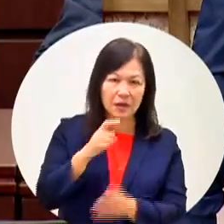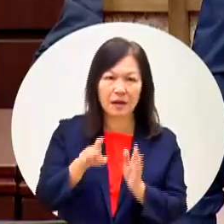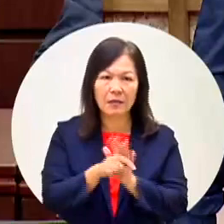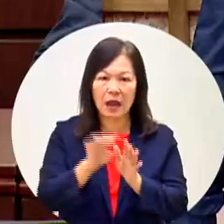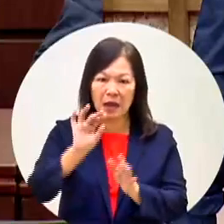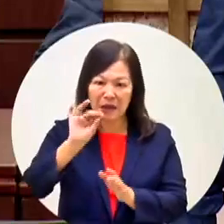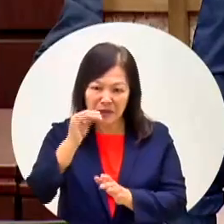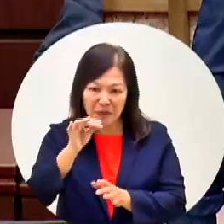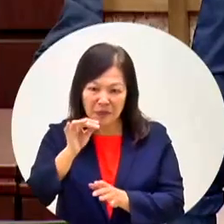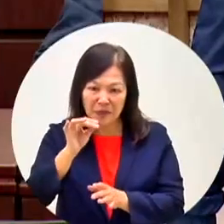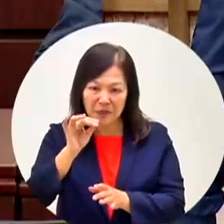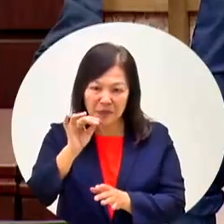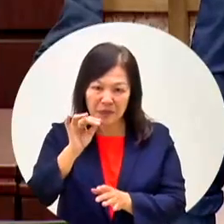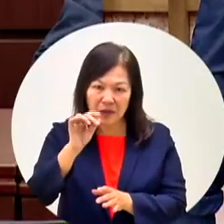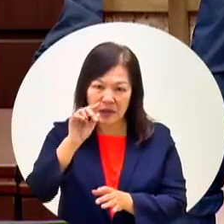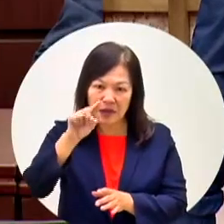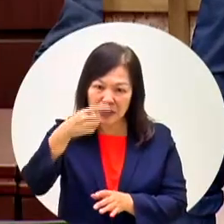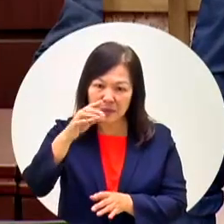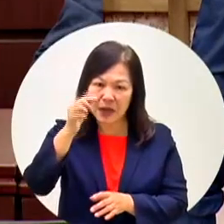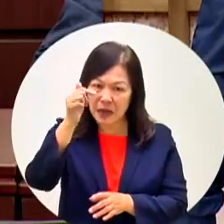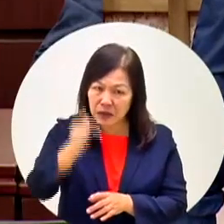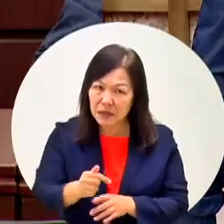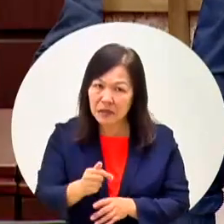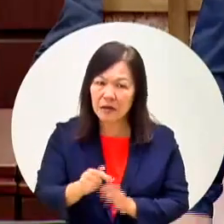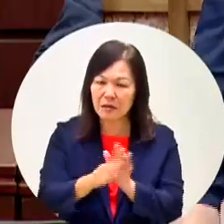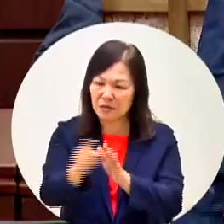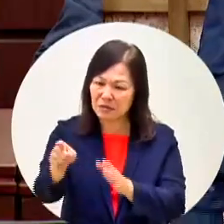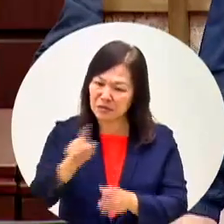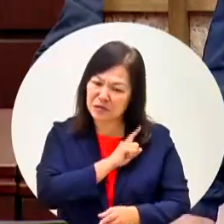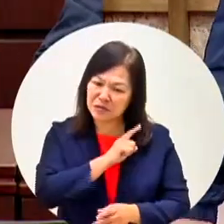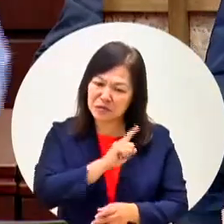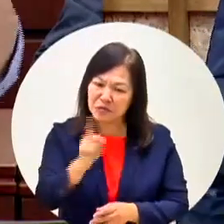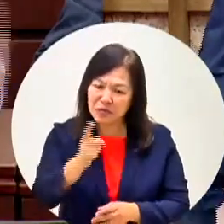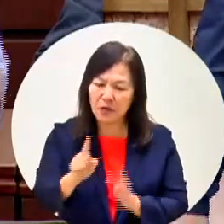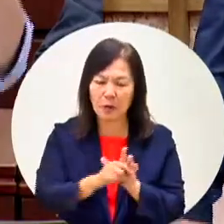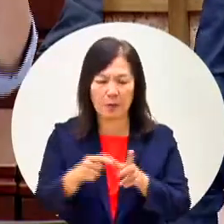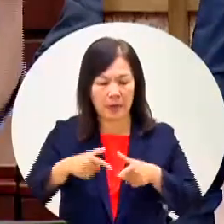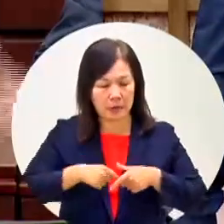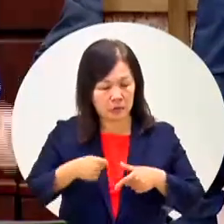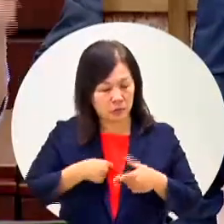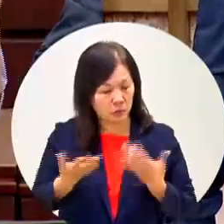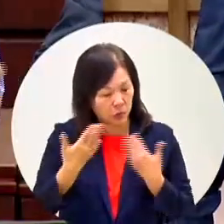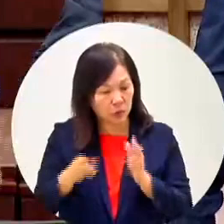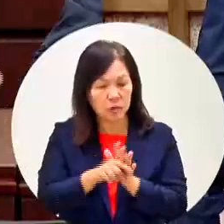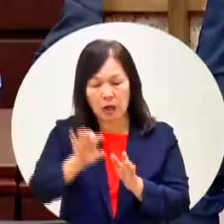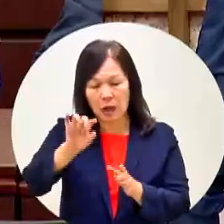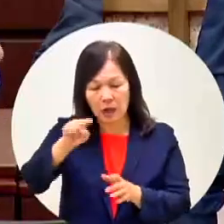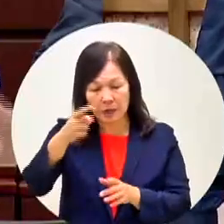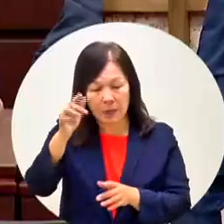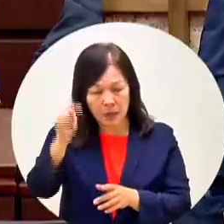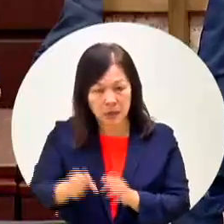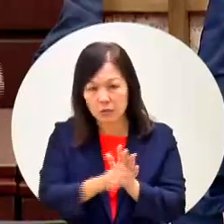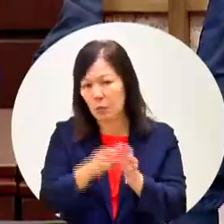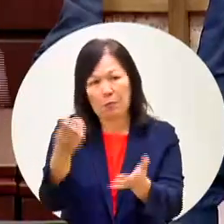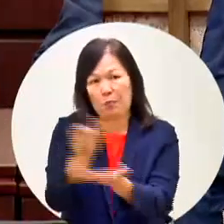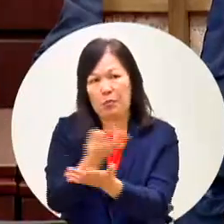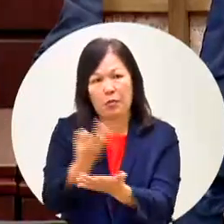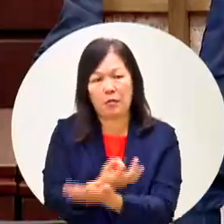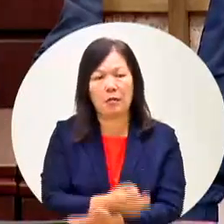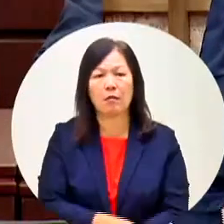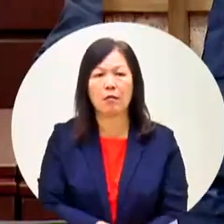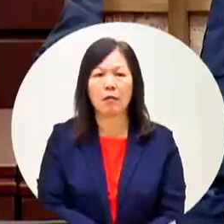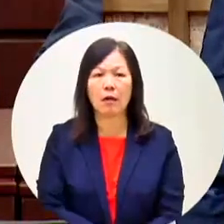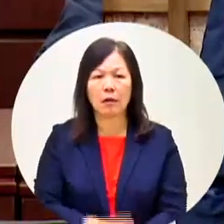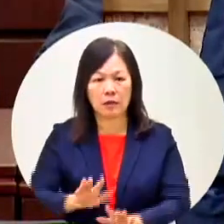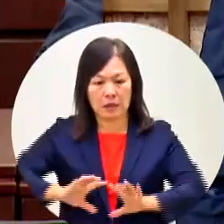100亿？其实我内心里很清楚，100亿根本就不够。以今天国际化脚步这么快，创